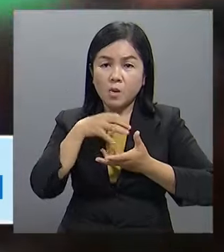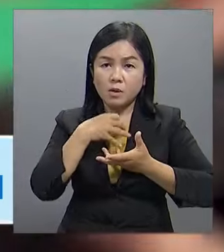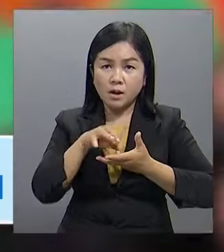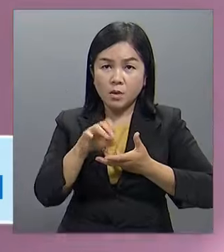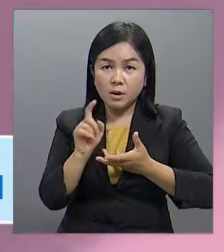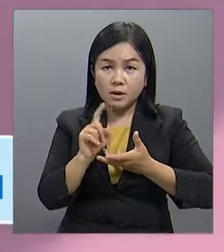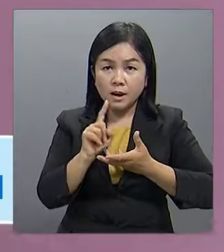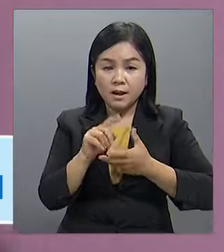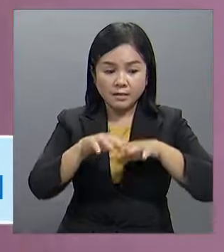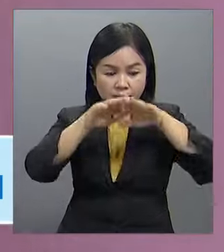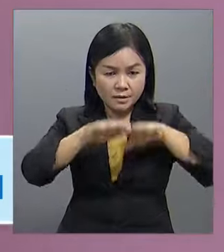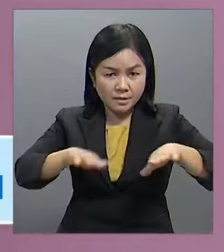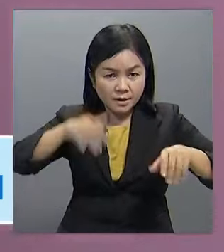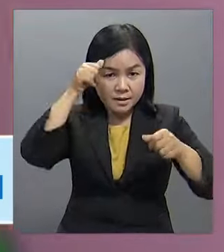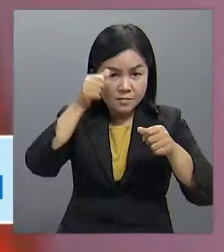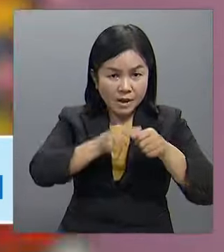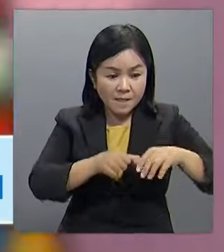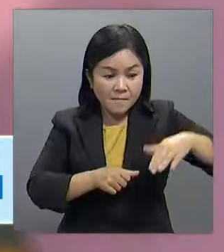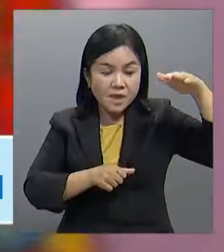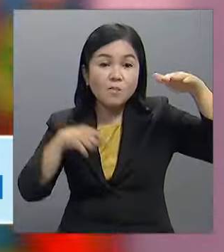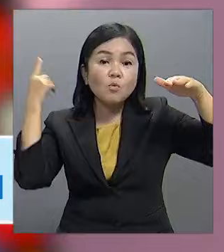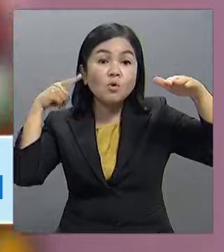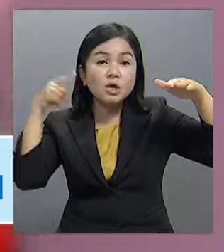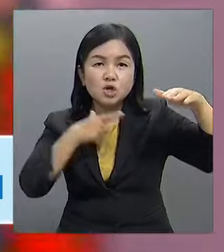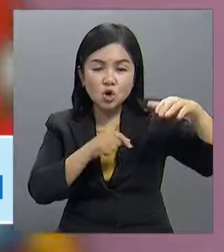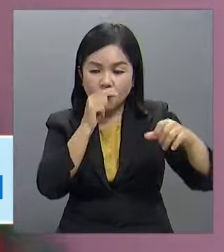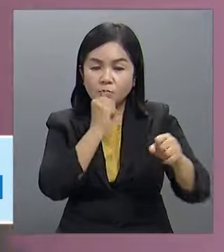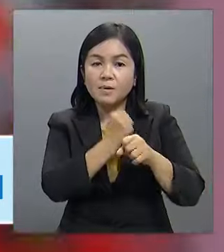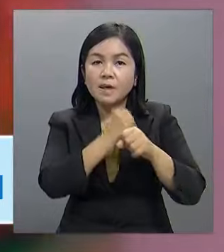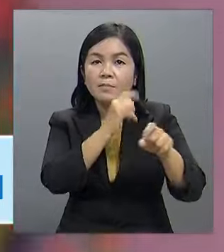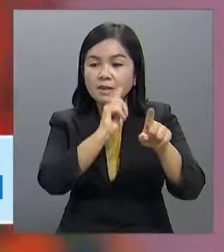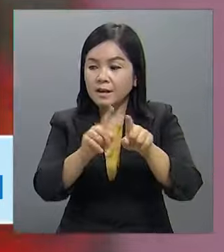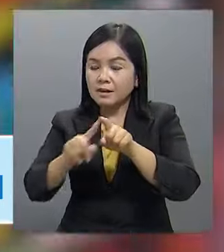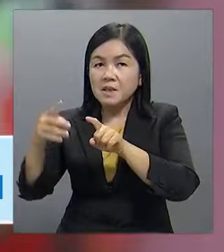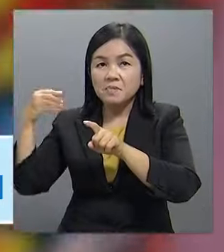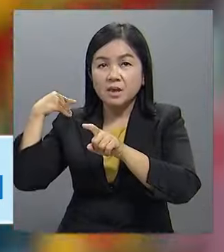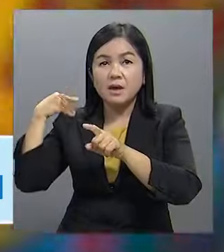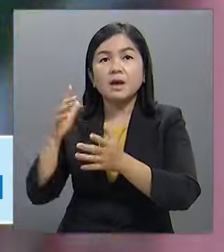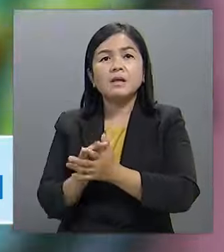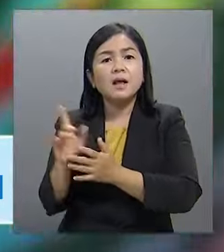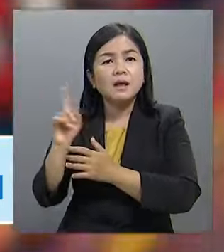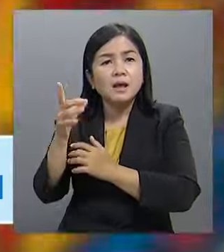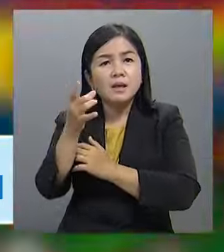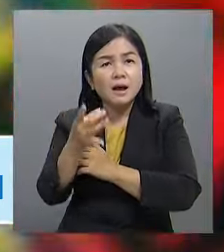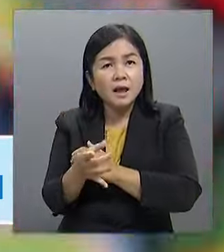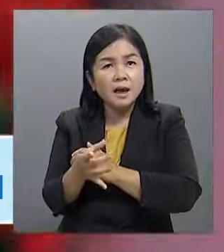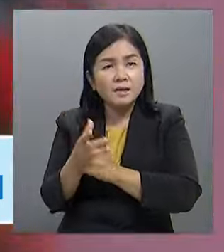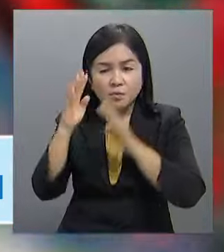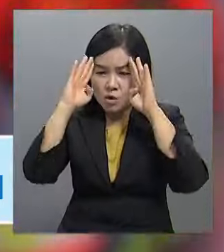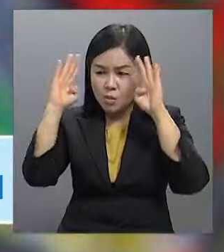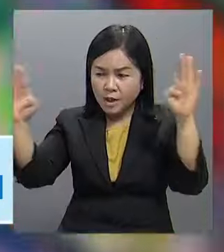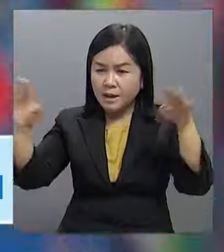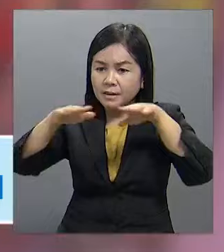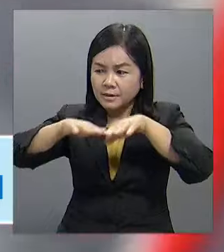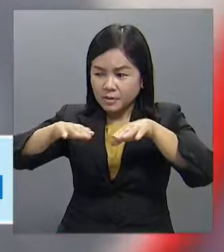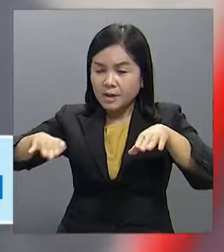ด็กๆนะพี่สาวชอบประดิษฐ์ของต่างๆจนมาถึงทุกวันนี้ก็ยังชอบประดิษฐ์อยู่ครับเทคนิคที่ใช้ก็คือเป็นเทคนิคที่เคยทำตั้งแต่สมัยตอนยังเป็นเด็กครับเป็